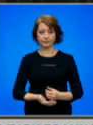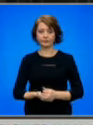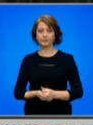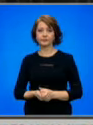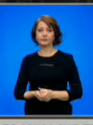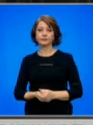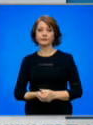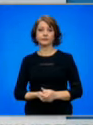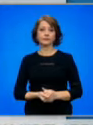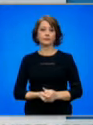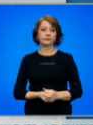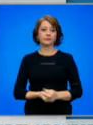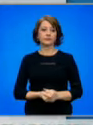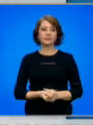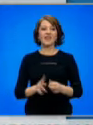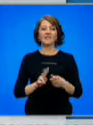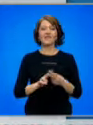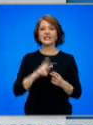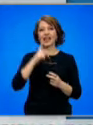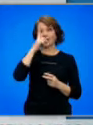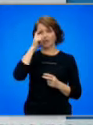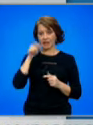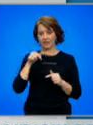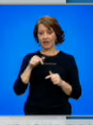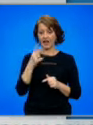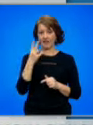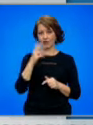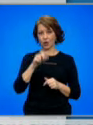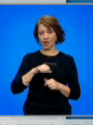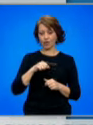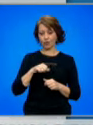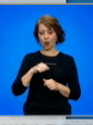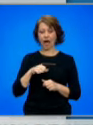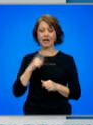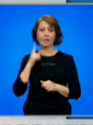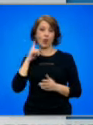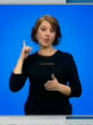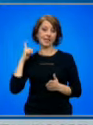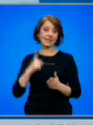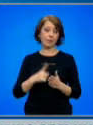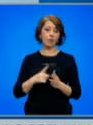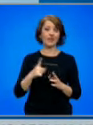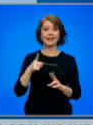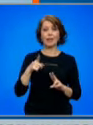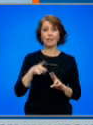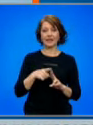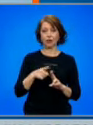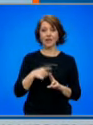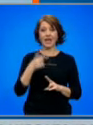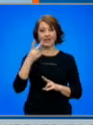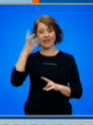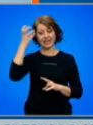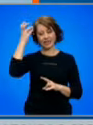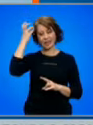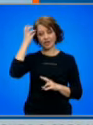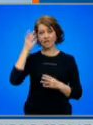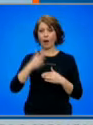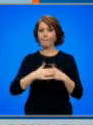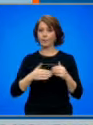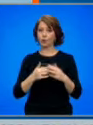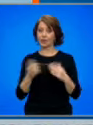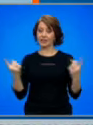съседка. Вижте още. Весела Чернева е била в Скопие на 2 януари по директна заповед на Кирил Петков. Двете страни подготвят срещата